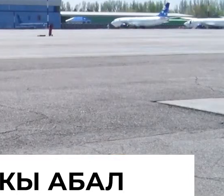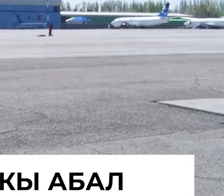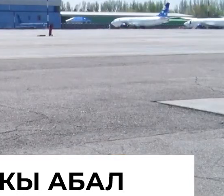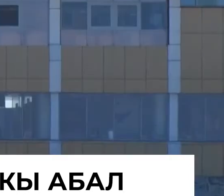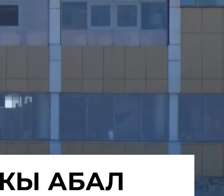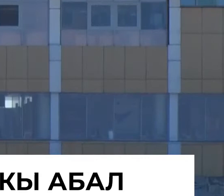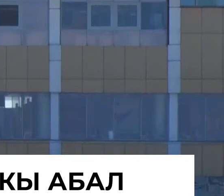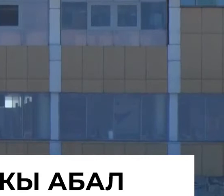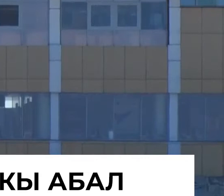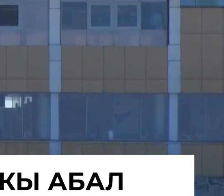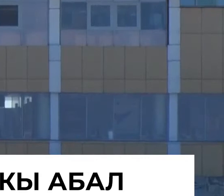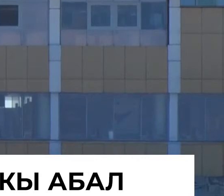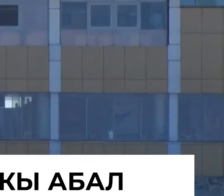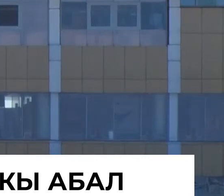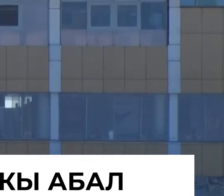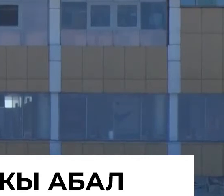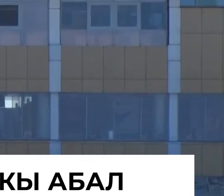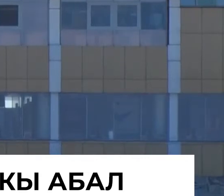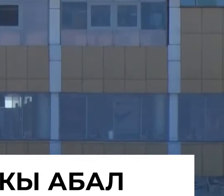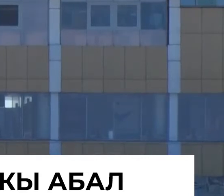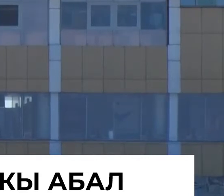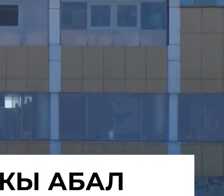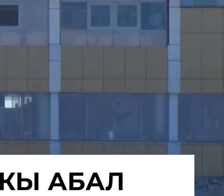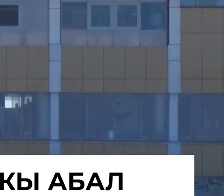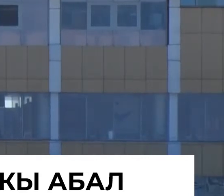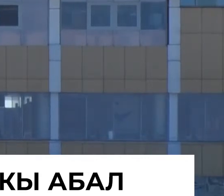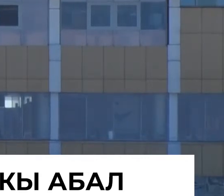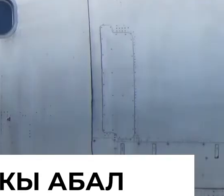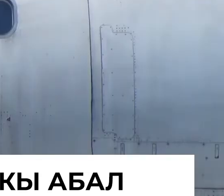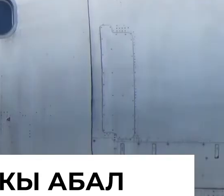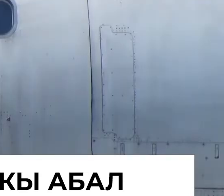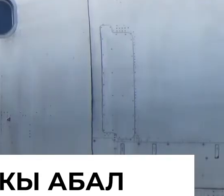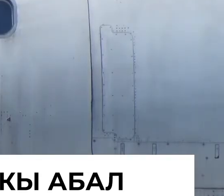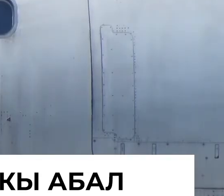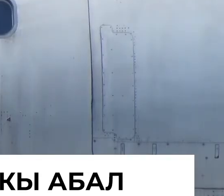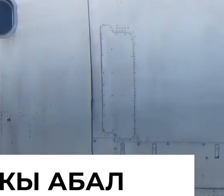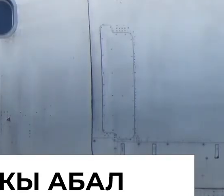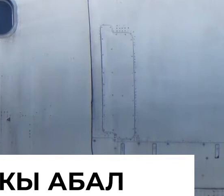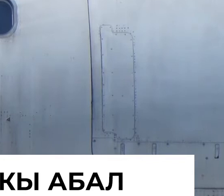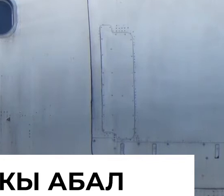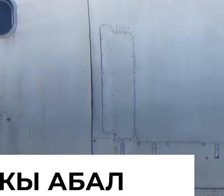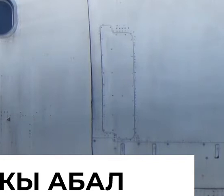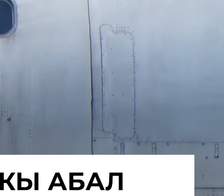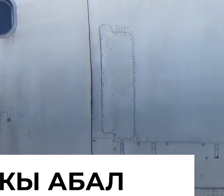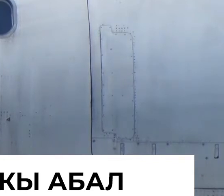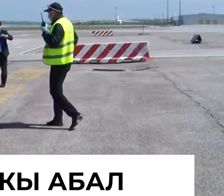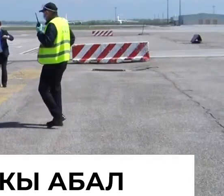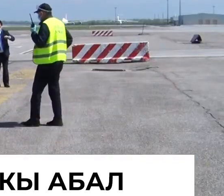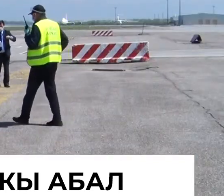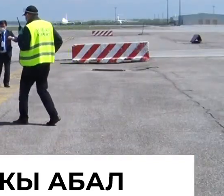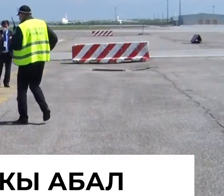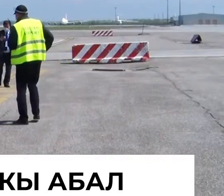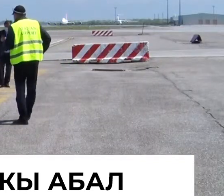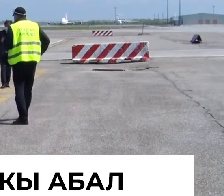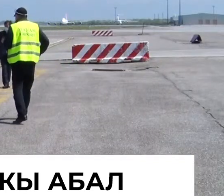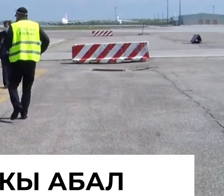коронавирус инфекциясы аныкталды. Муну менен өлкөгө келген жалпы 18 курсант вирус жуктуруп алган. Мындан тышкары Үсөнбаев 14 киши коронавирус жуктуруп алган